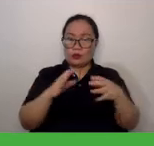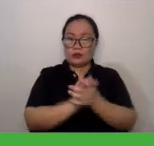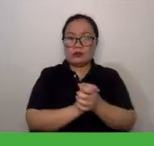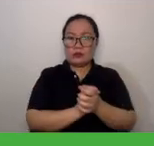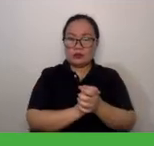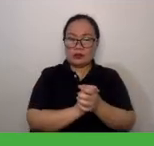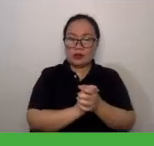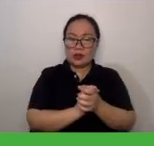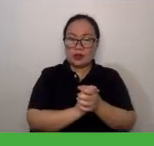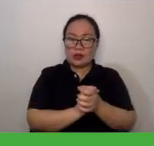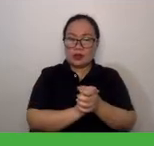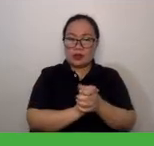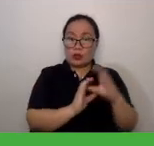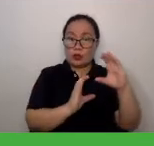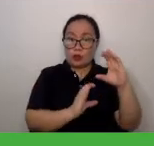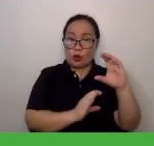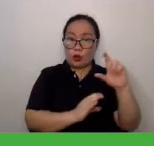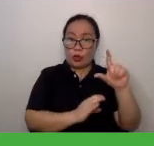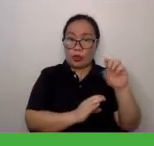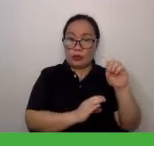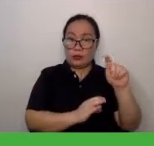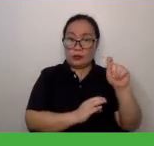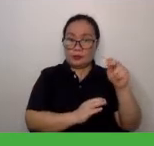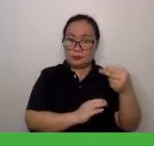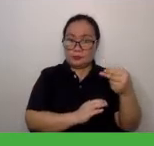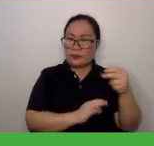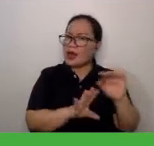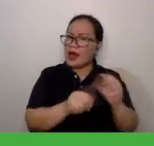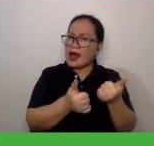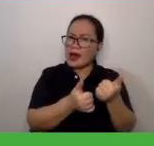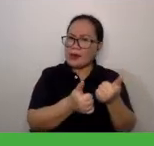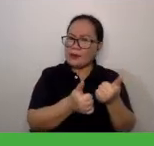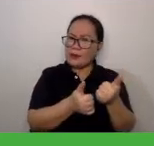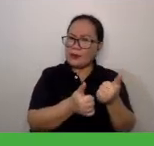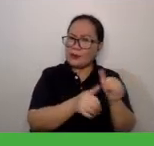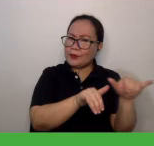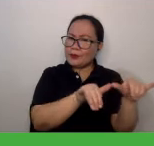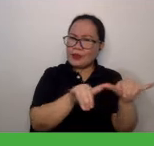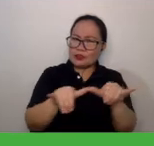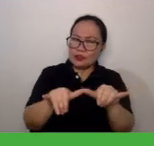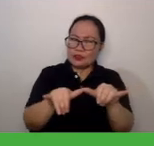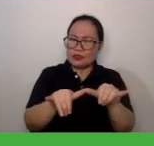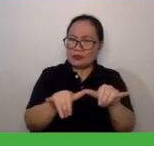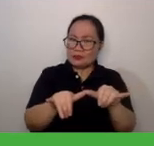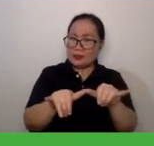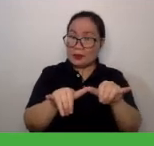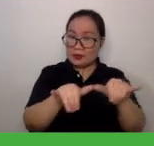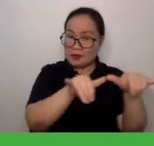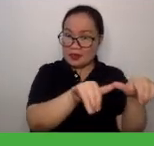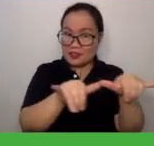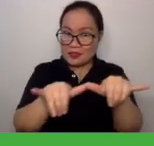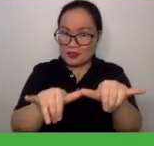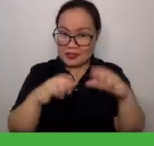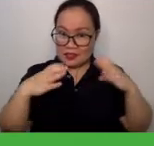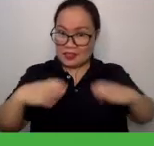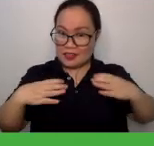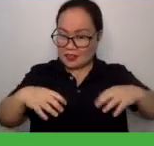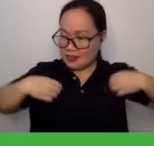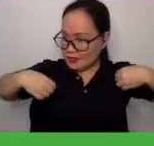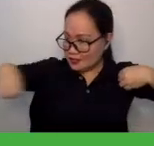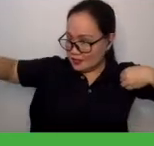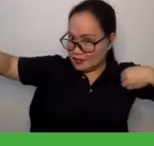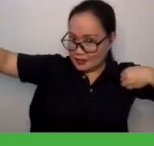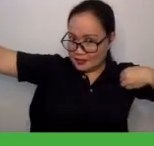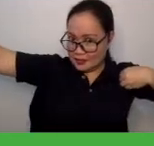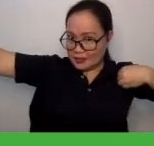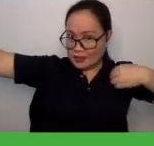'di ba? Yung mga cotton. Paano nila sinusukat yung haba ng tela na